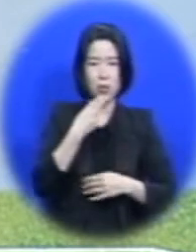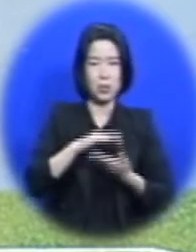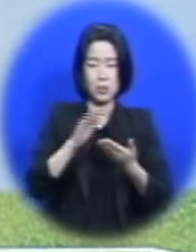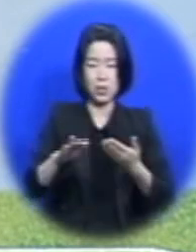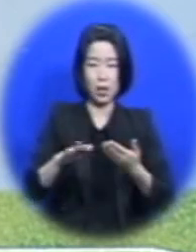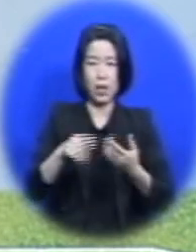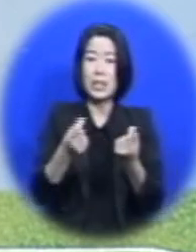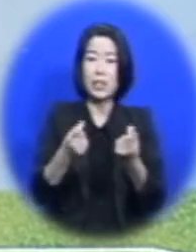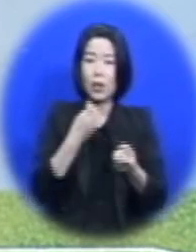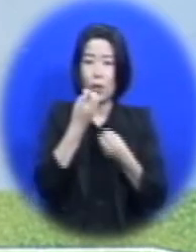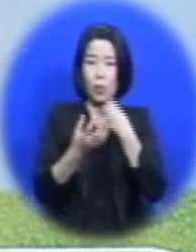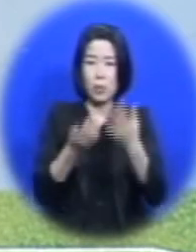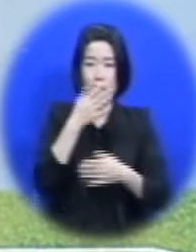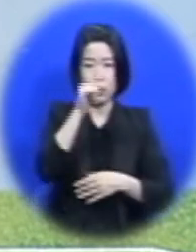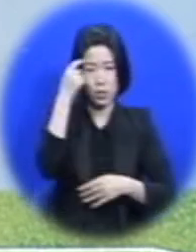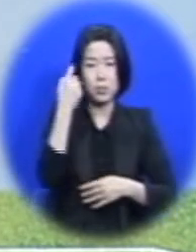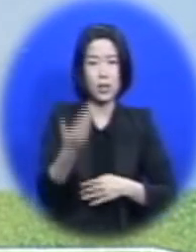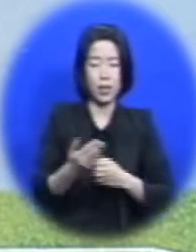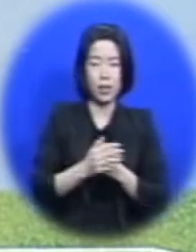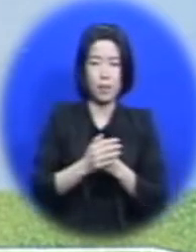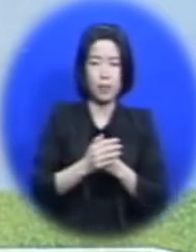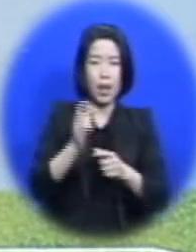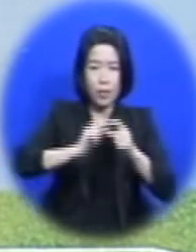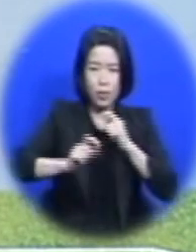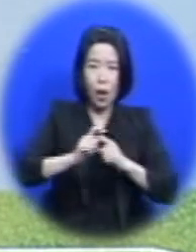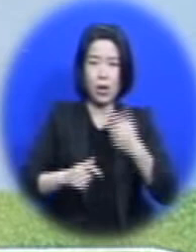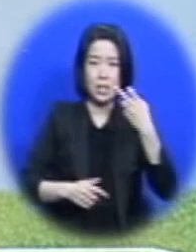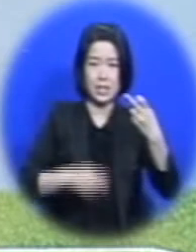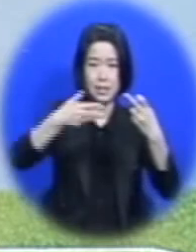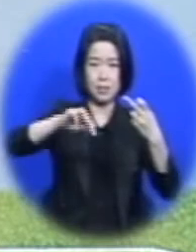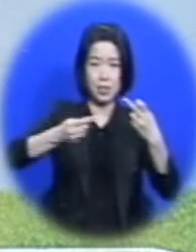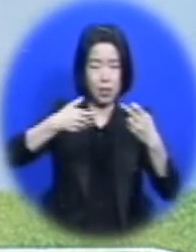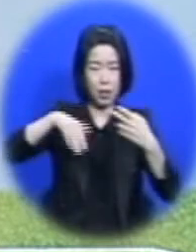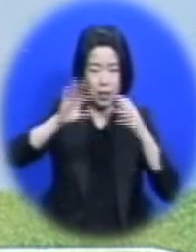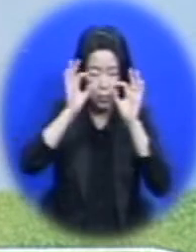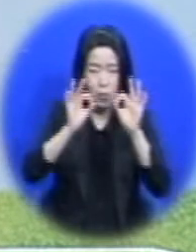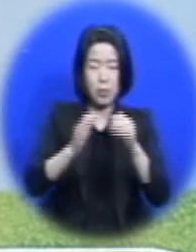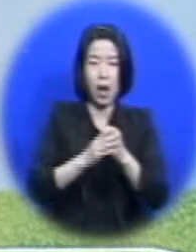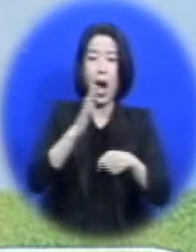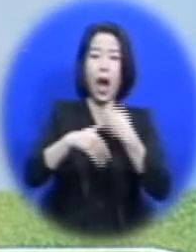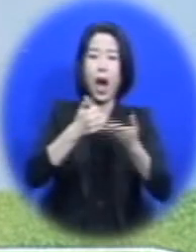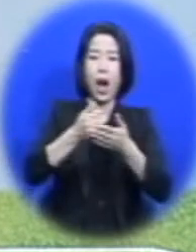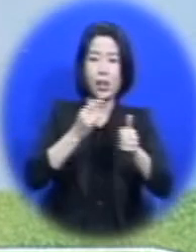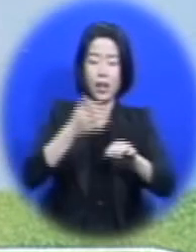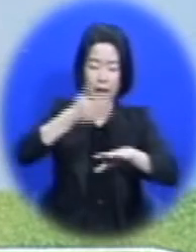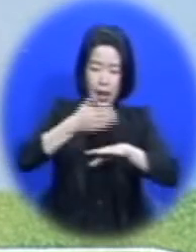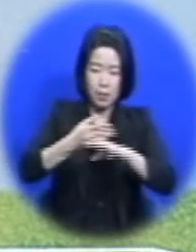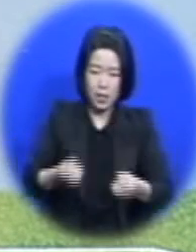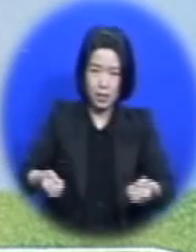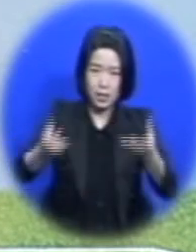고백을 할 수 있냐 말해요 게다가 12절에 가보면 하나님께 감사 제사를 드리겠다고